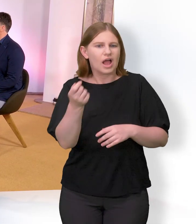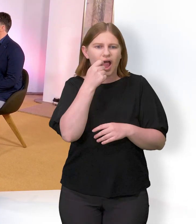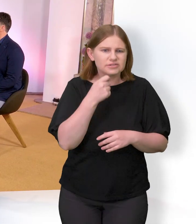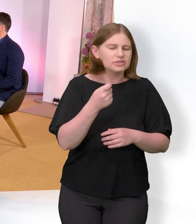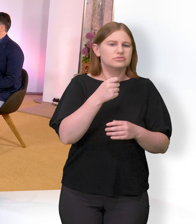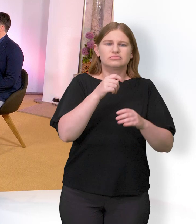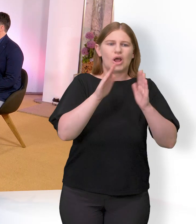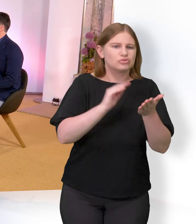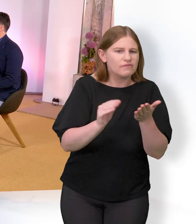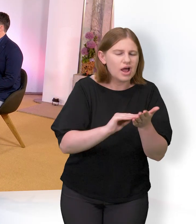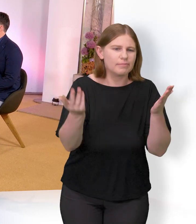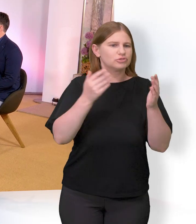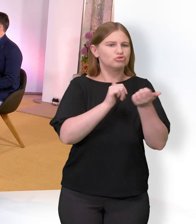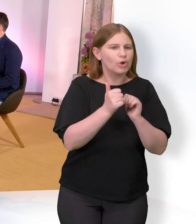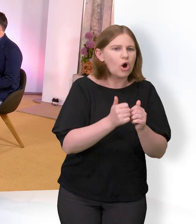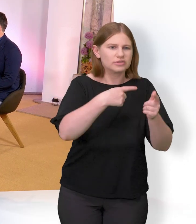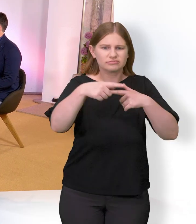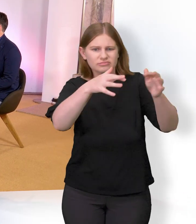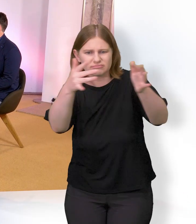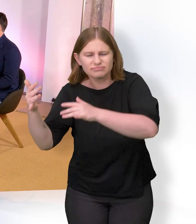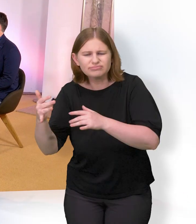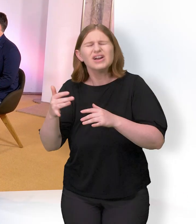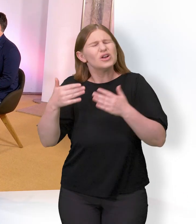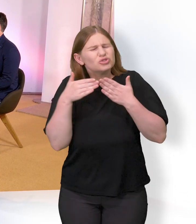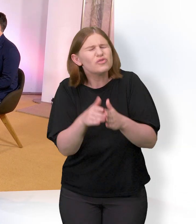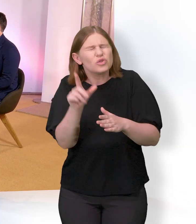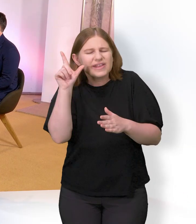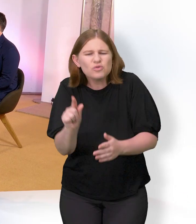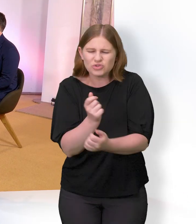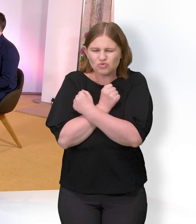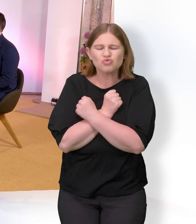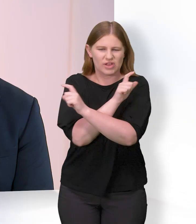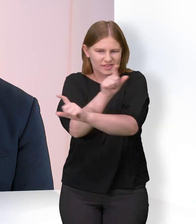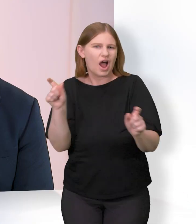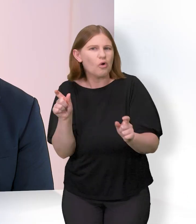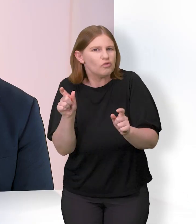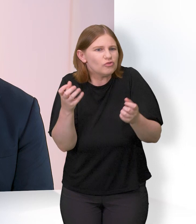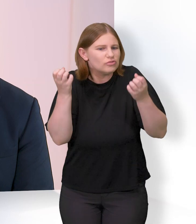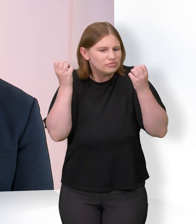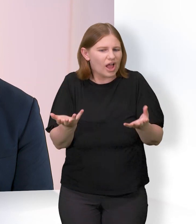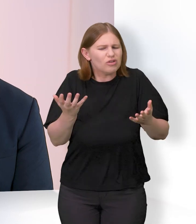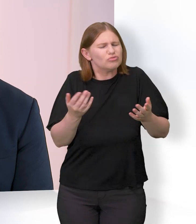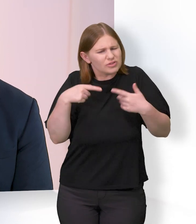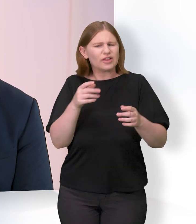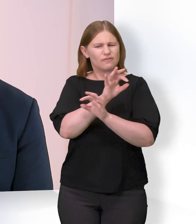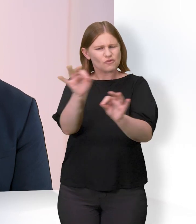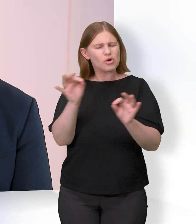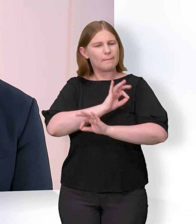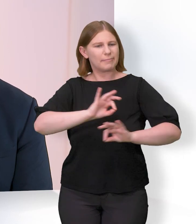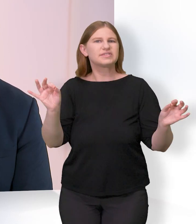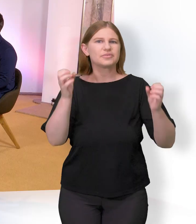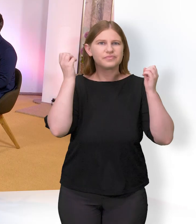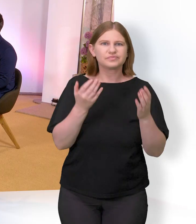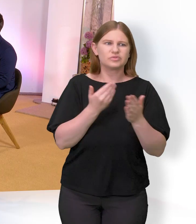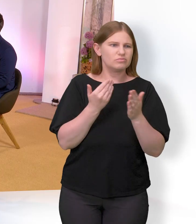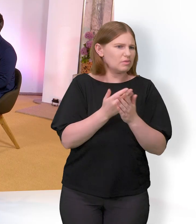wir das, dann kommen die besser zurecht mit all den Sachen, weil jeder will was, auch von den Kindern, meine Güte, ich auch, do